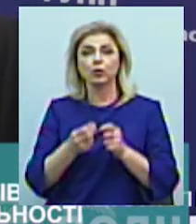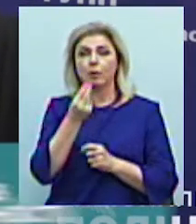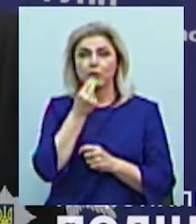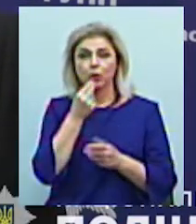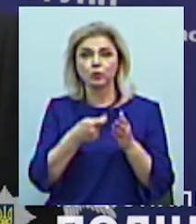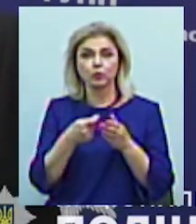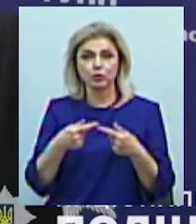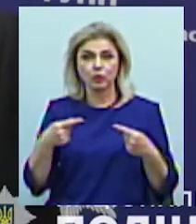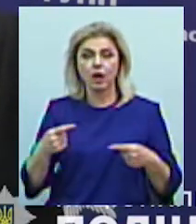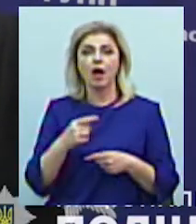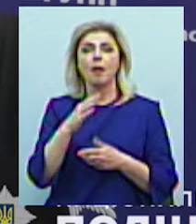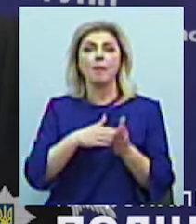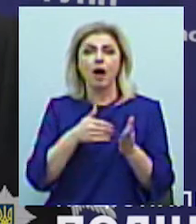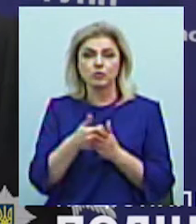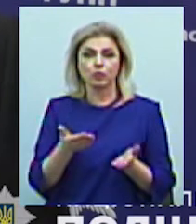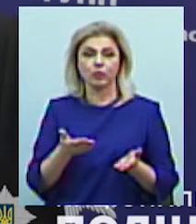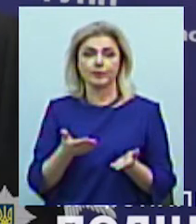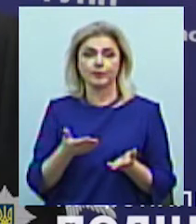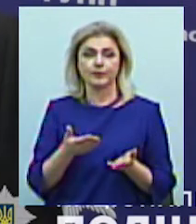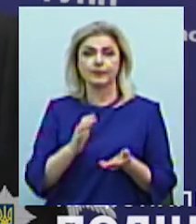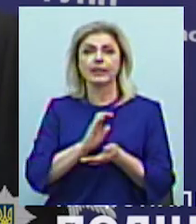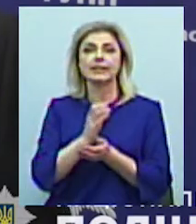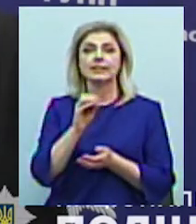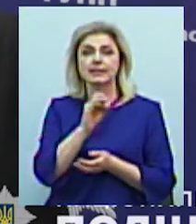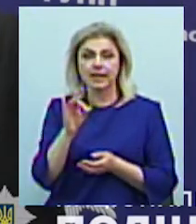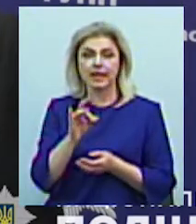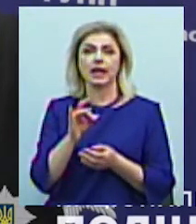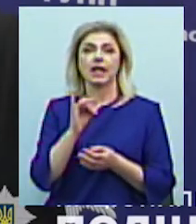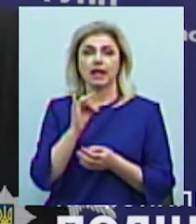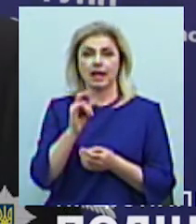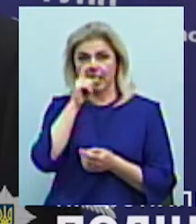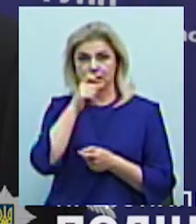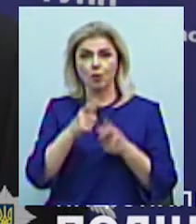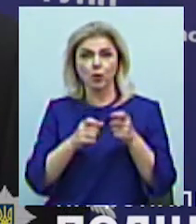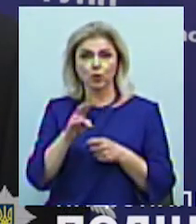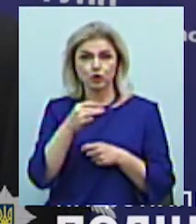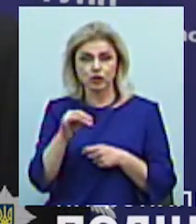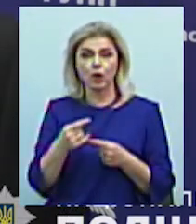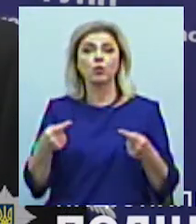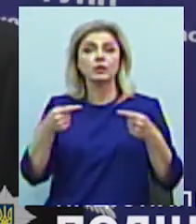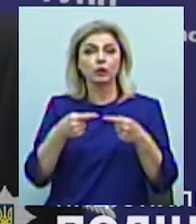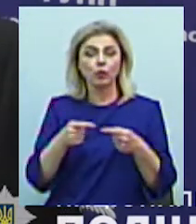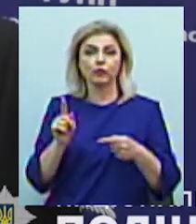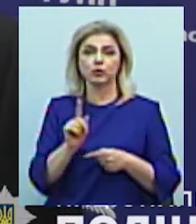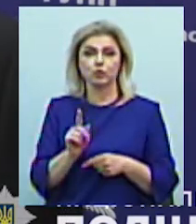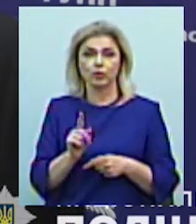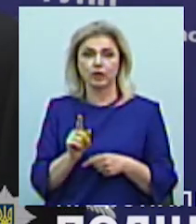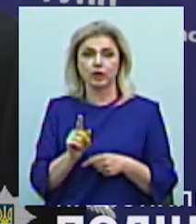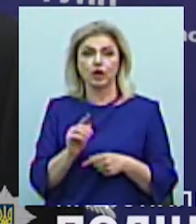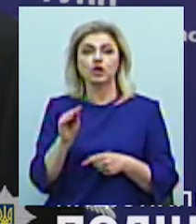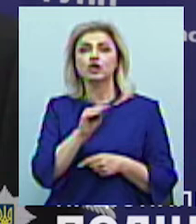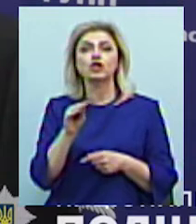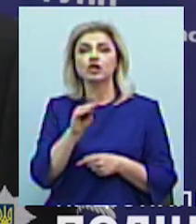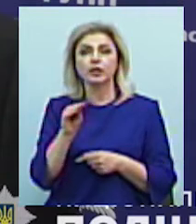а саме вершкове масло, сир твердий та кисломолочний. Встановлено, що